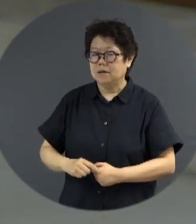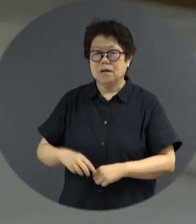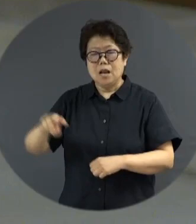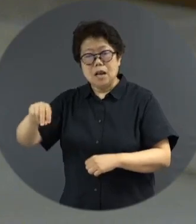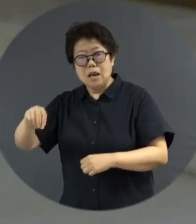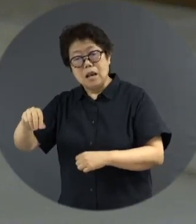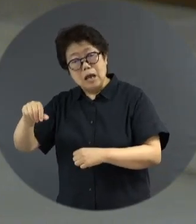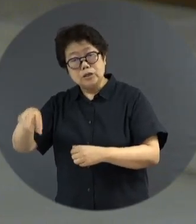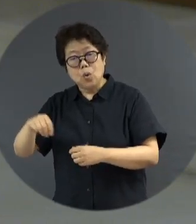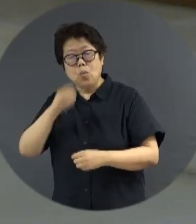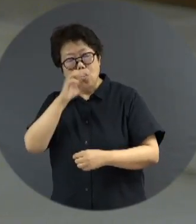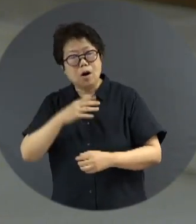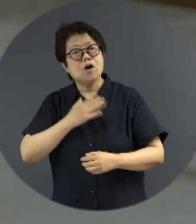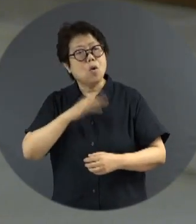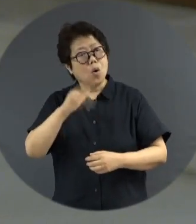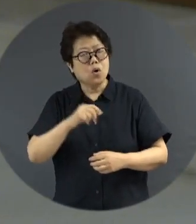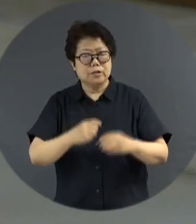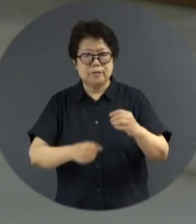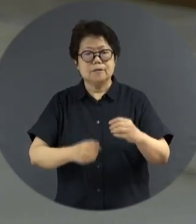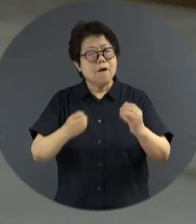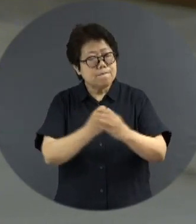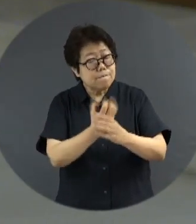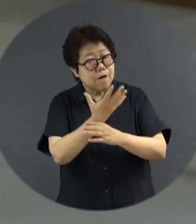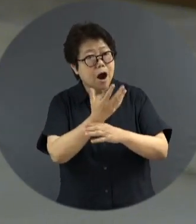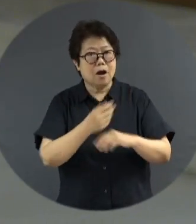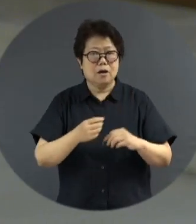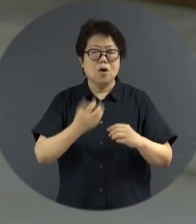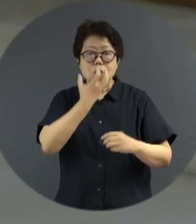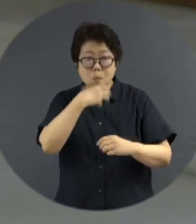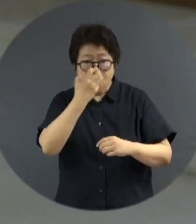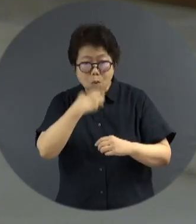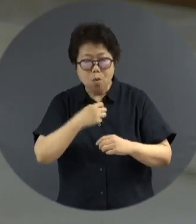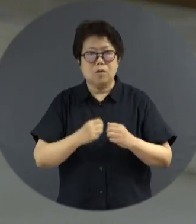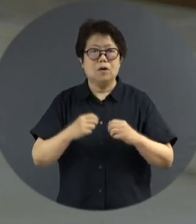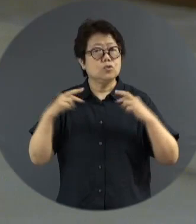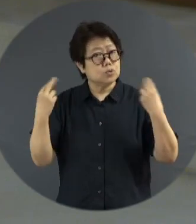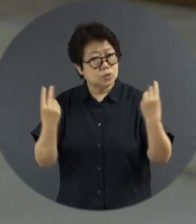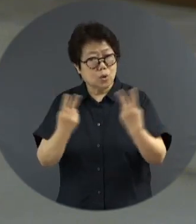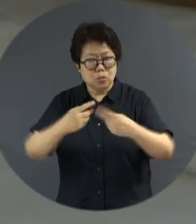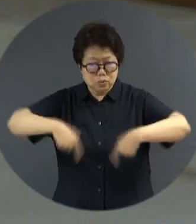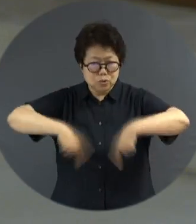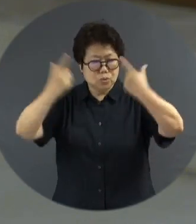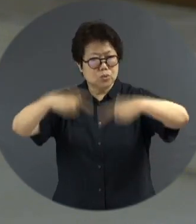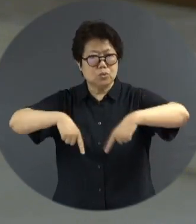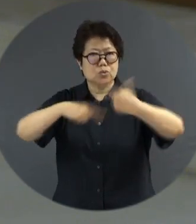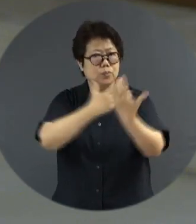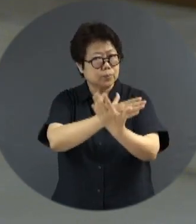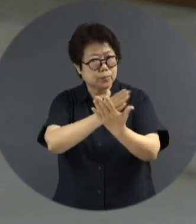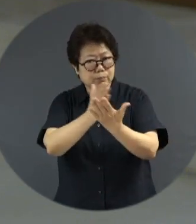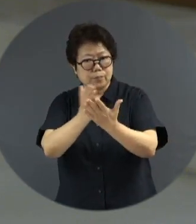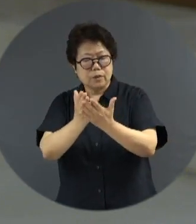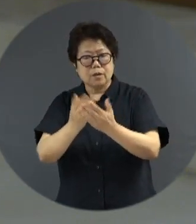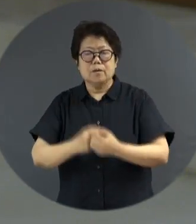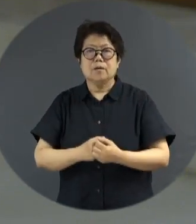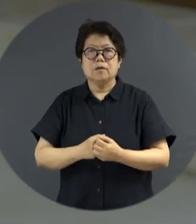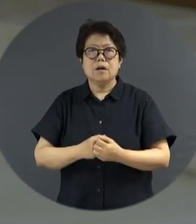说，我能够生出花朵，能够生出果子，生出草，生出树木，能够生